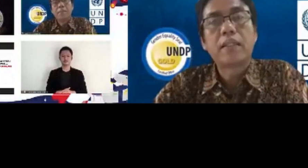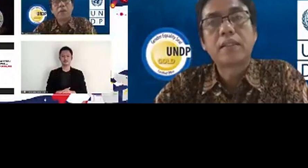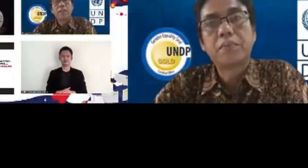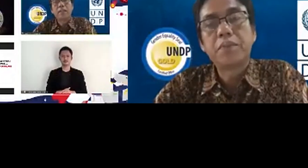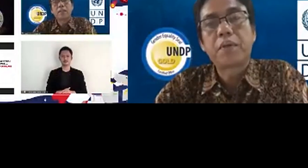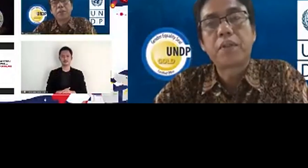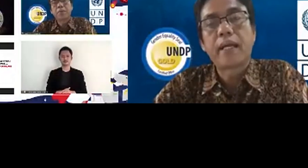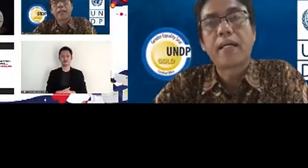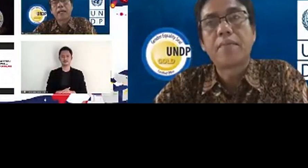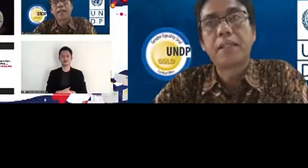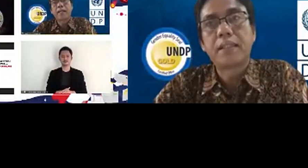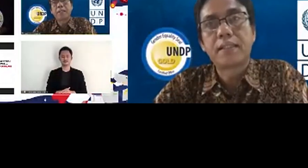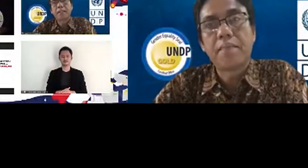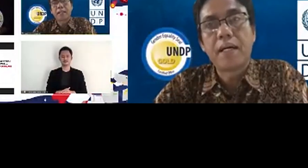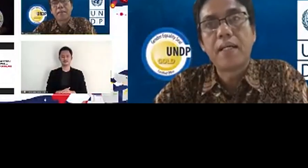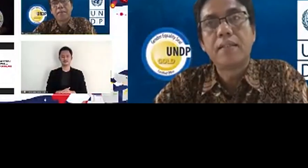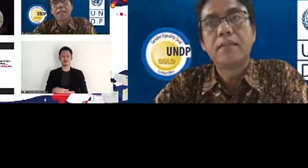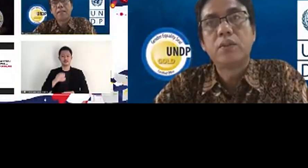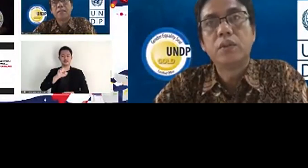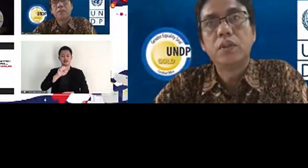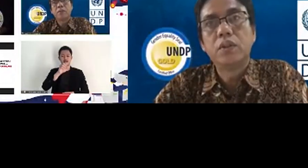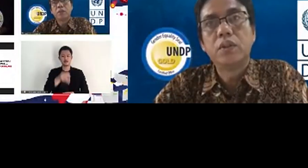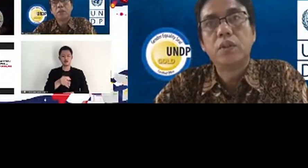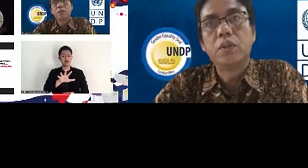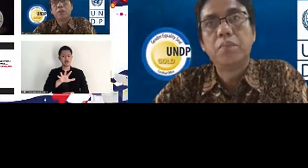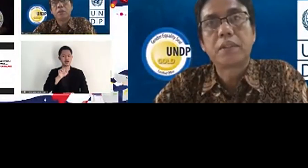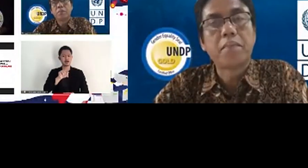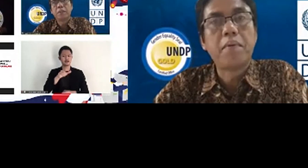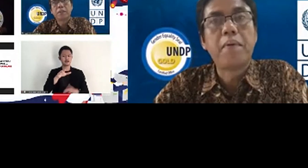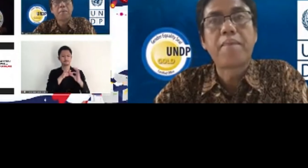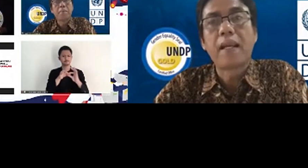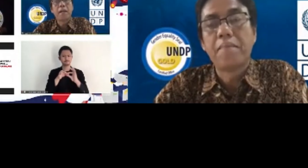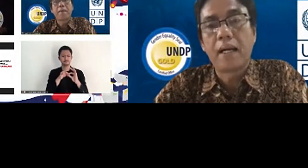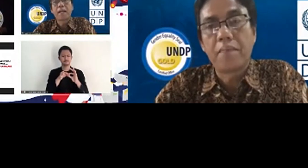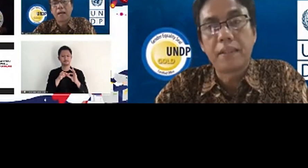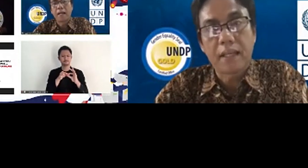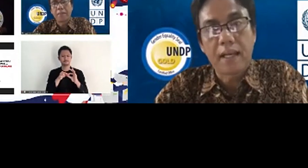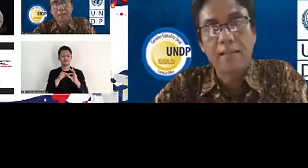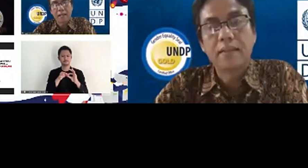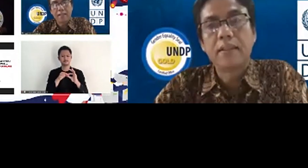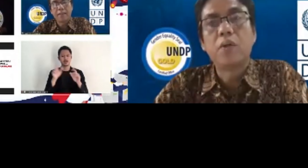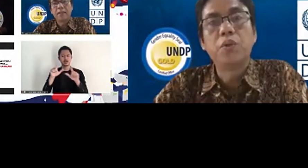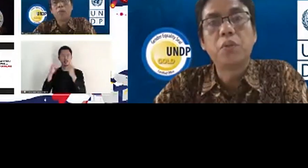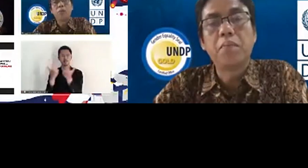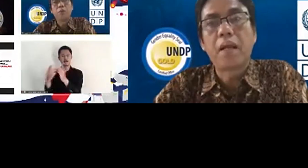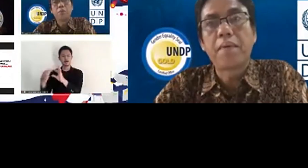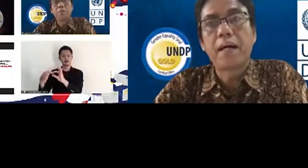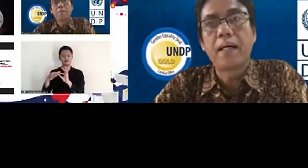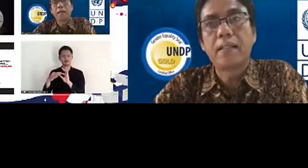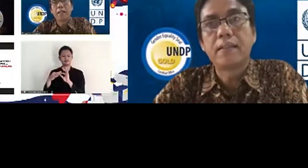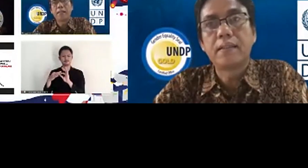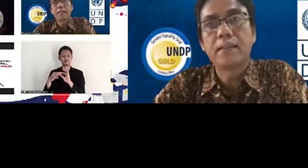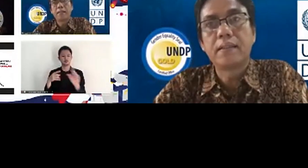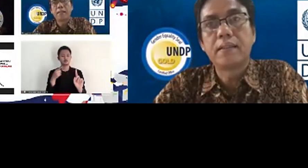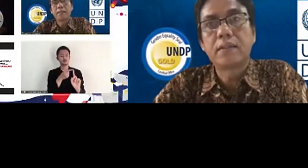di lima kota tersebut protect akan bekerjasama Oh bersama beberapa lembaga Mitra ya